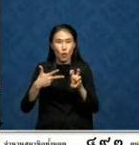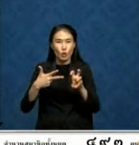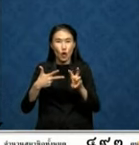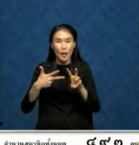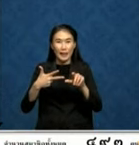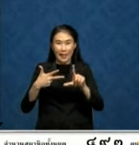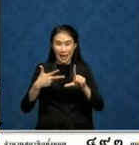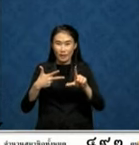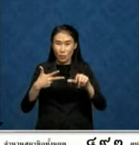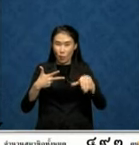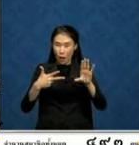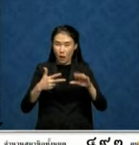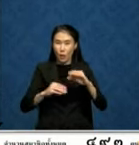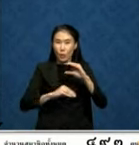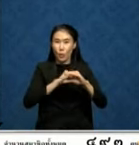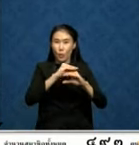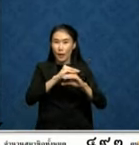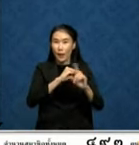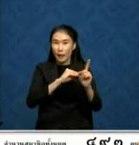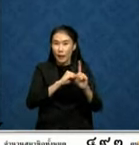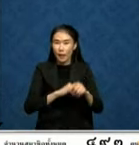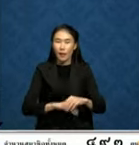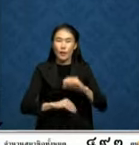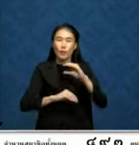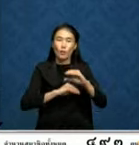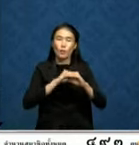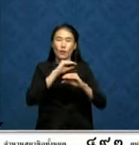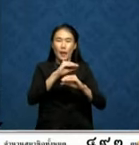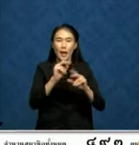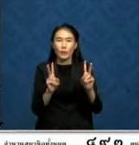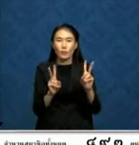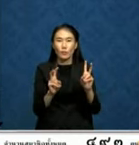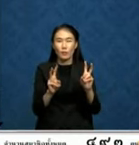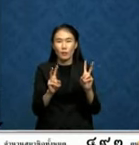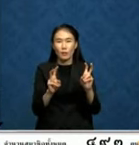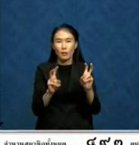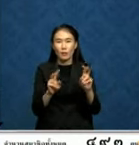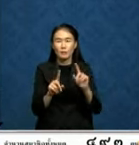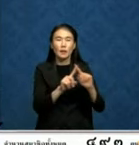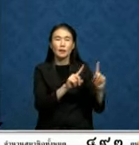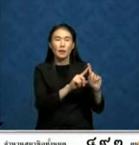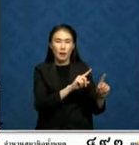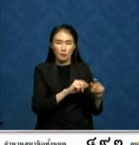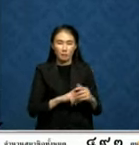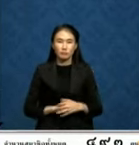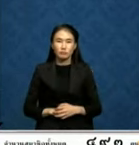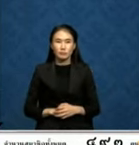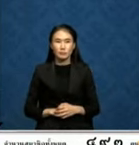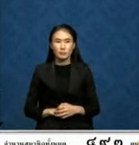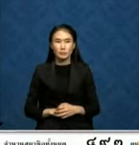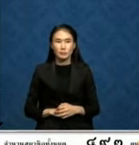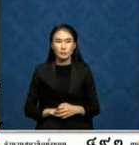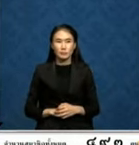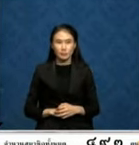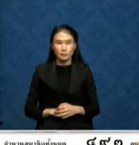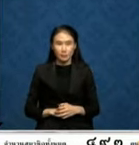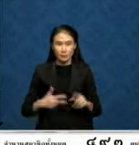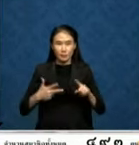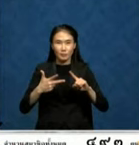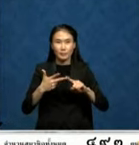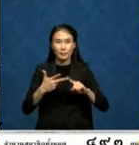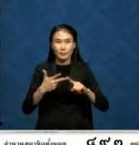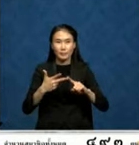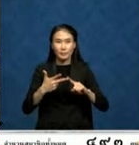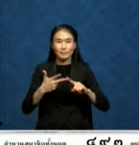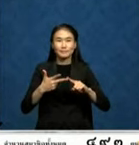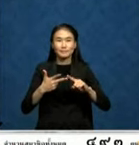บาทนะครับเป็นโครงการในหัวข้อต่างๆนะครับenergy